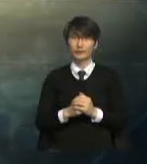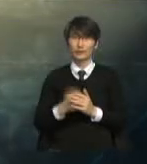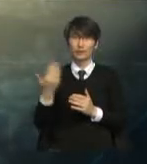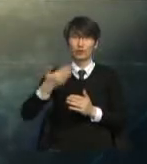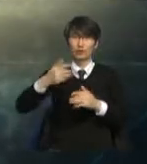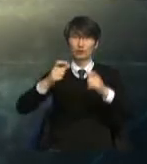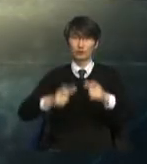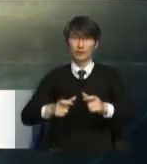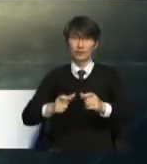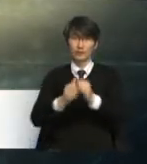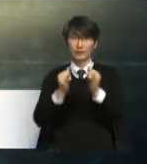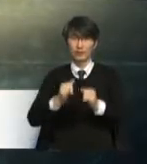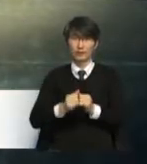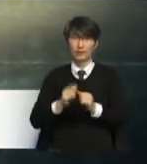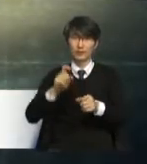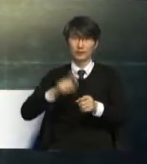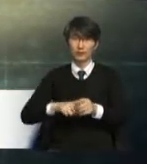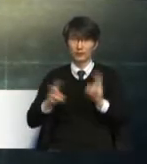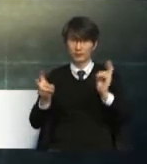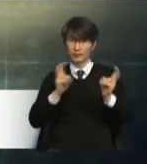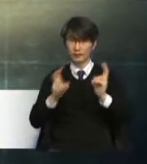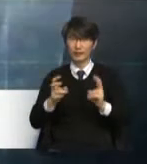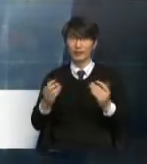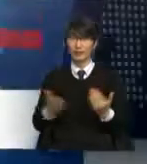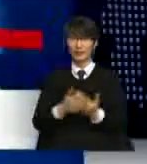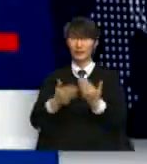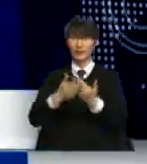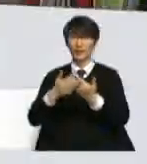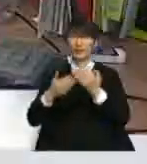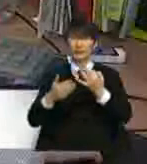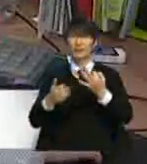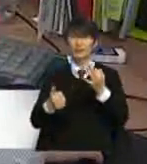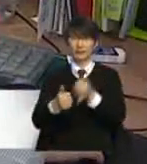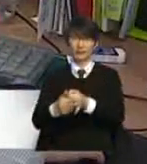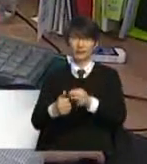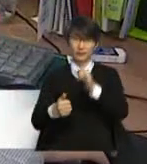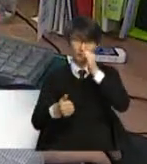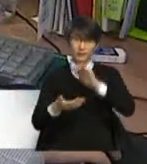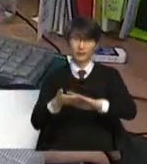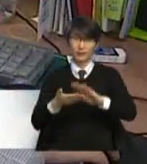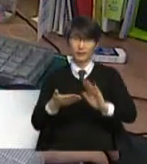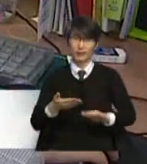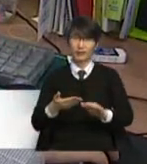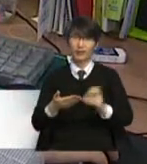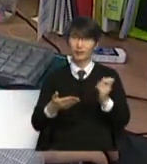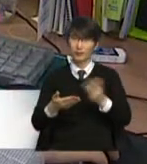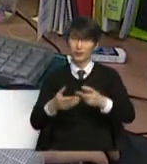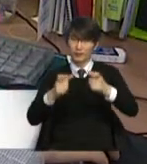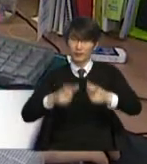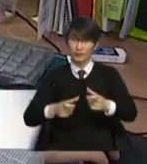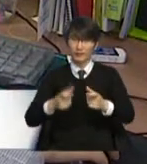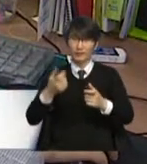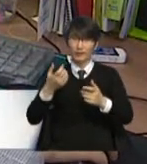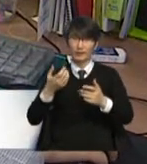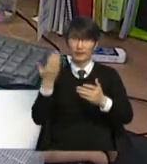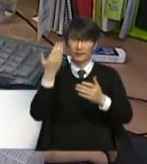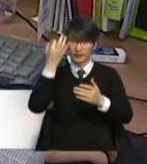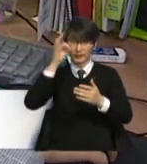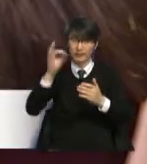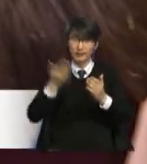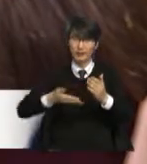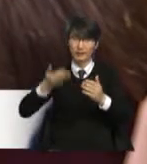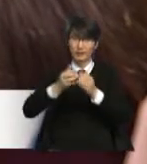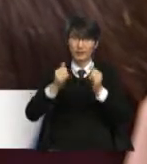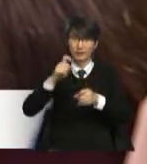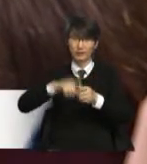구로구 가 지역 내 사회적 기업의 사업 개발비를 지원합니다 구로구에 소재한 예비 또는 인증 사회적 기업이 지원